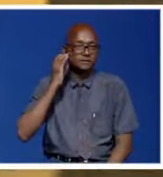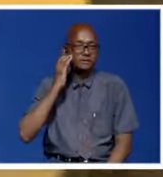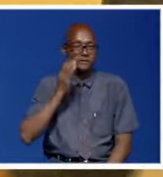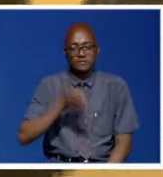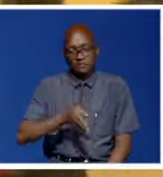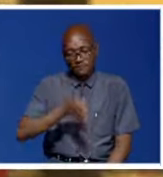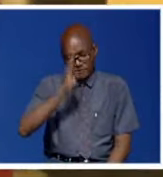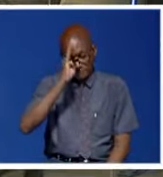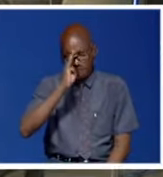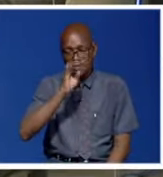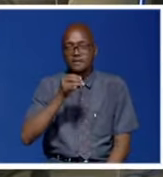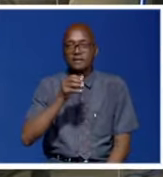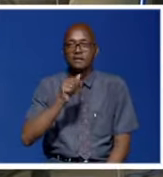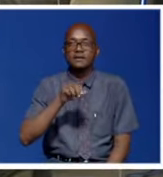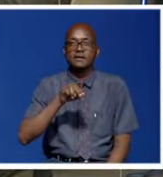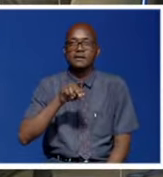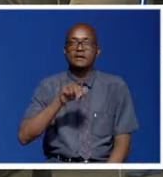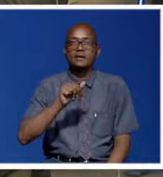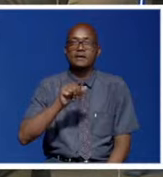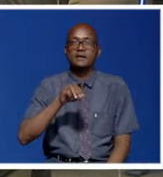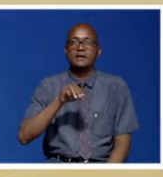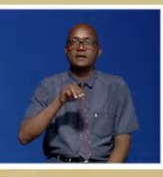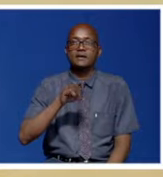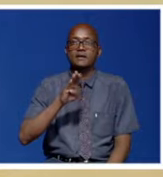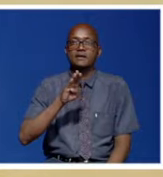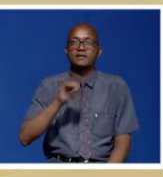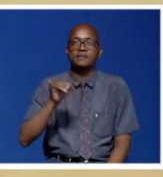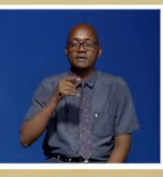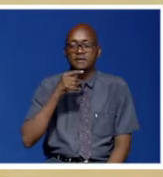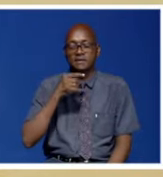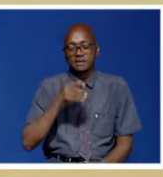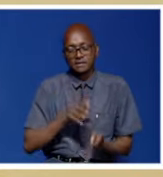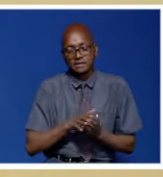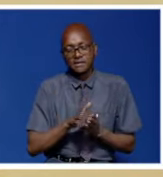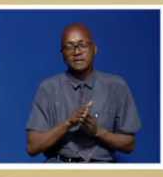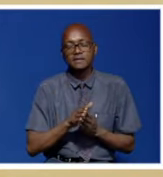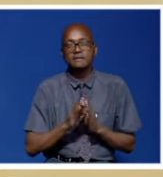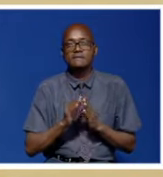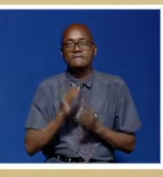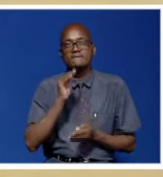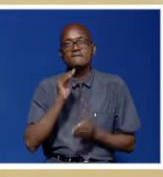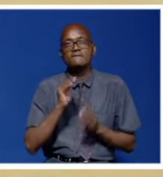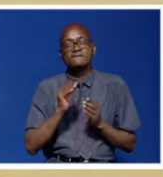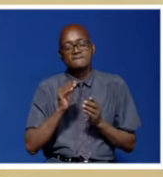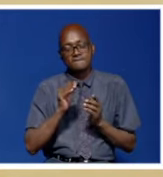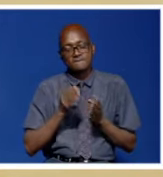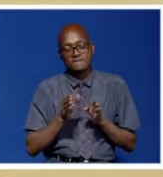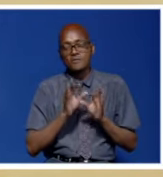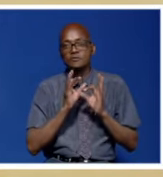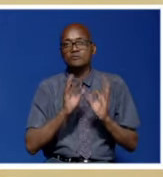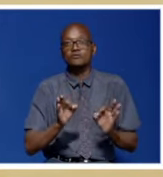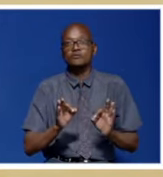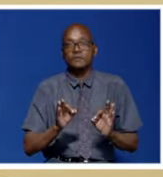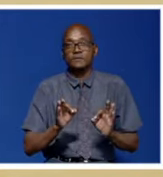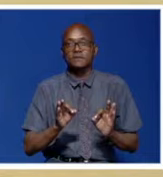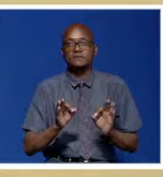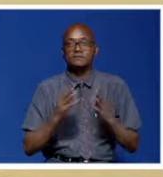Janabi, akaeleza mfumo mzuri wa maisha. Kupunguza, sijasema watu waache ulaji wa